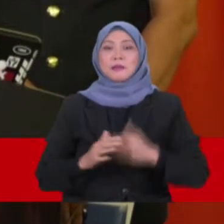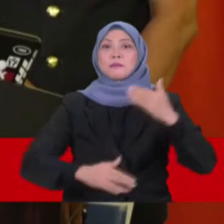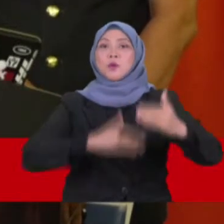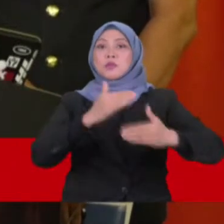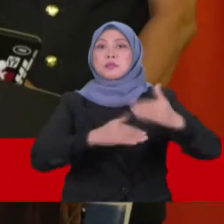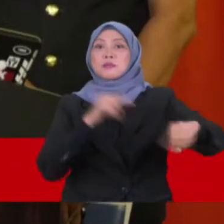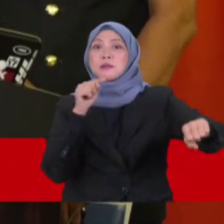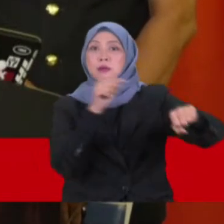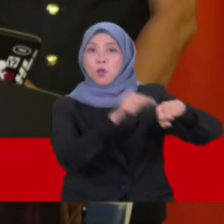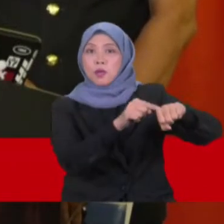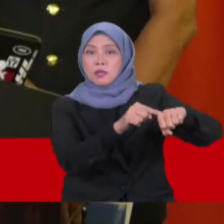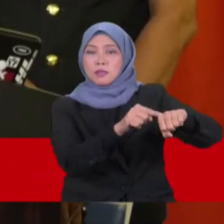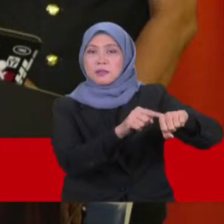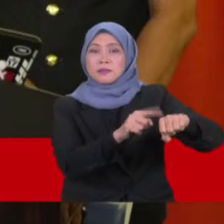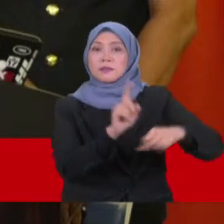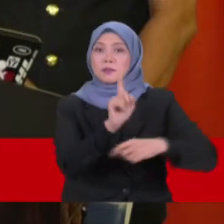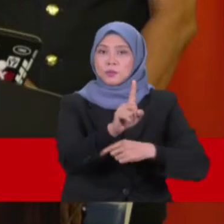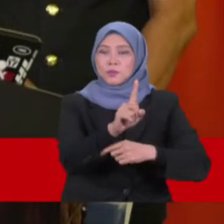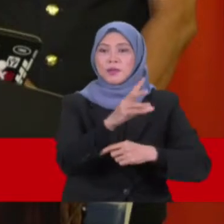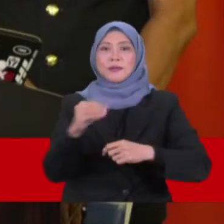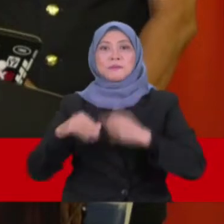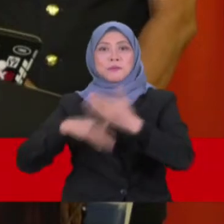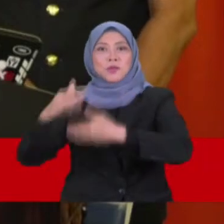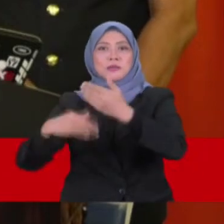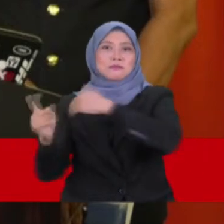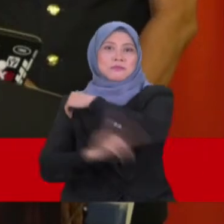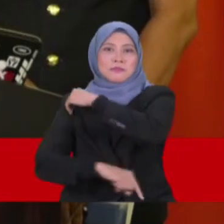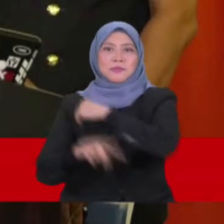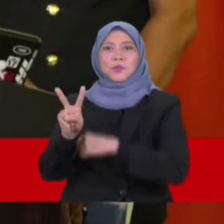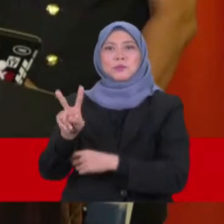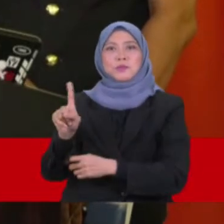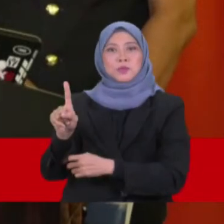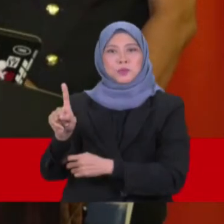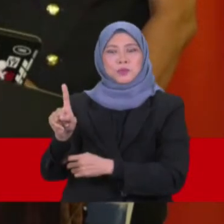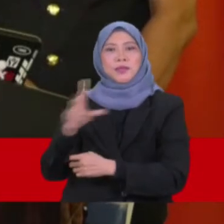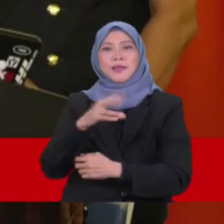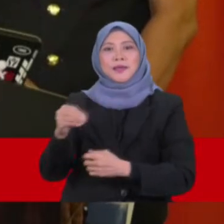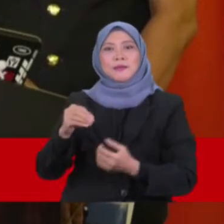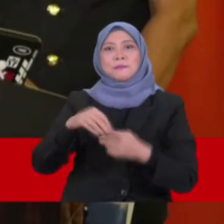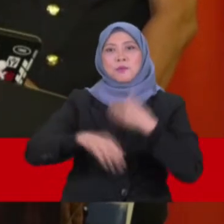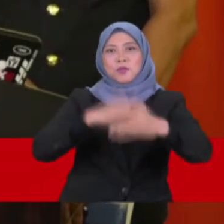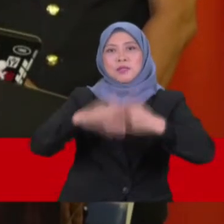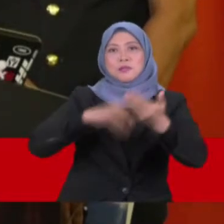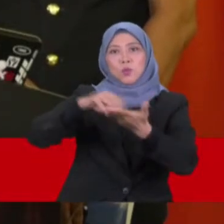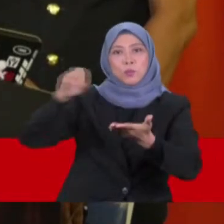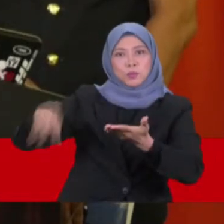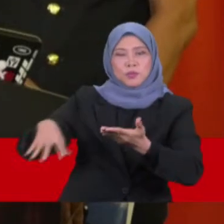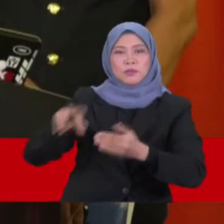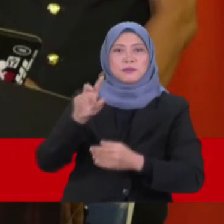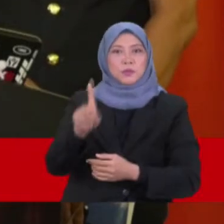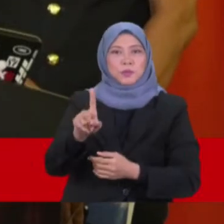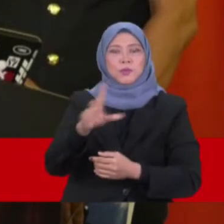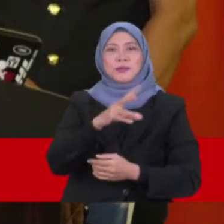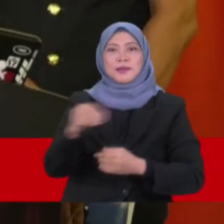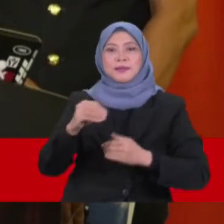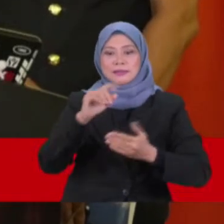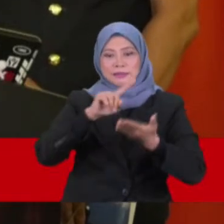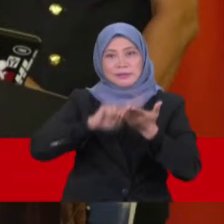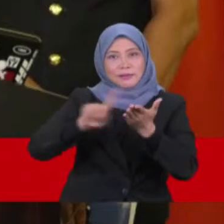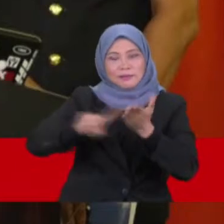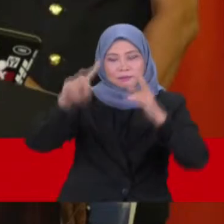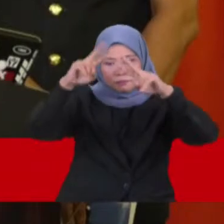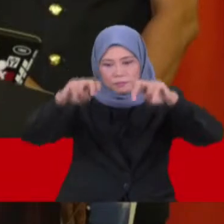dawa 1, proses kompaun 21, proses lupus 1 dan siasatan